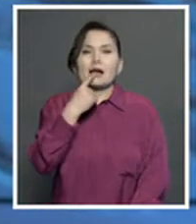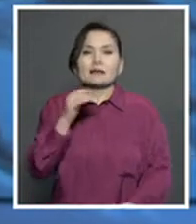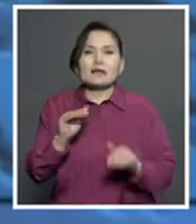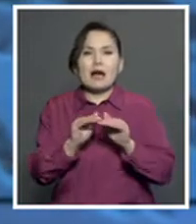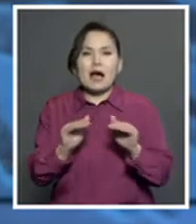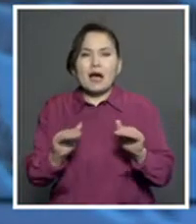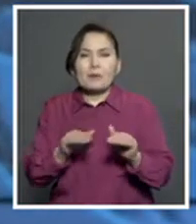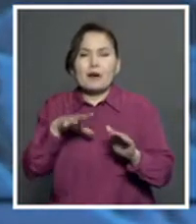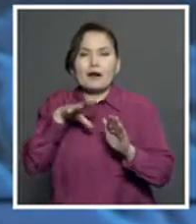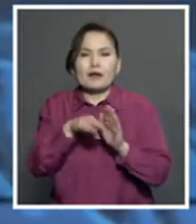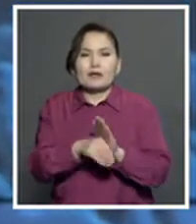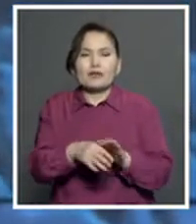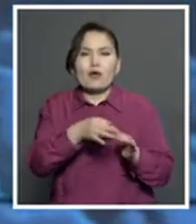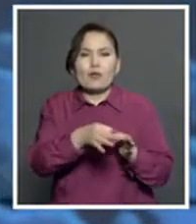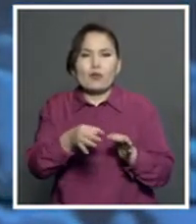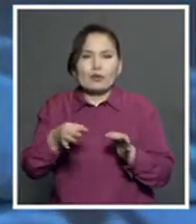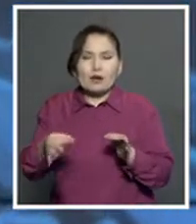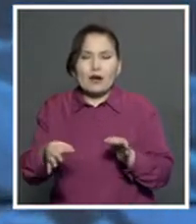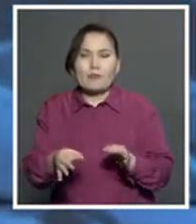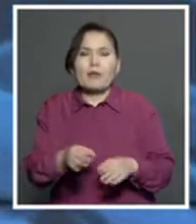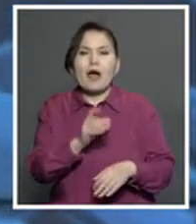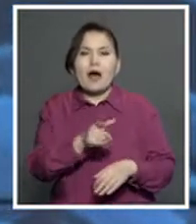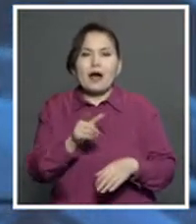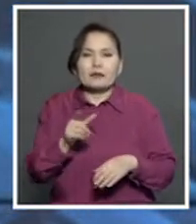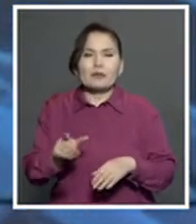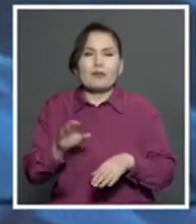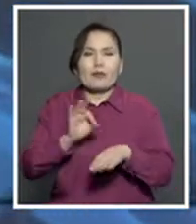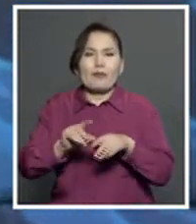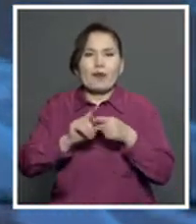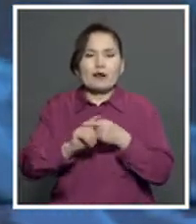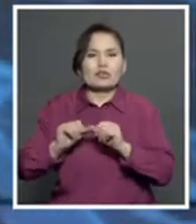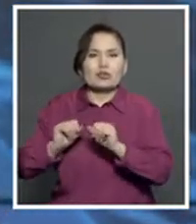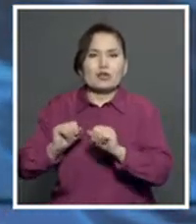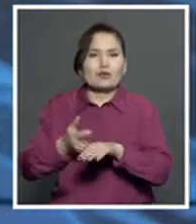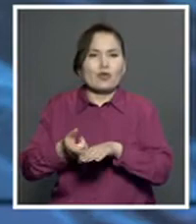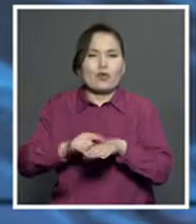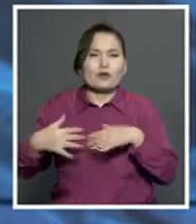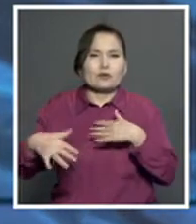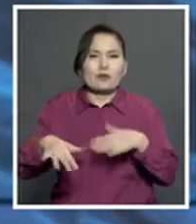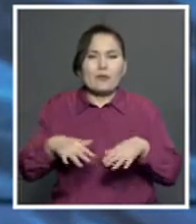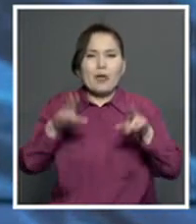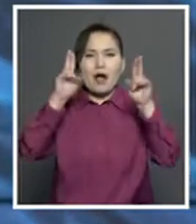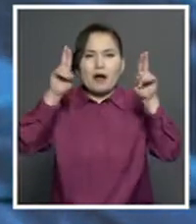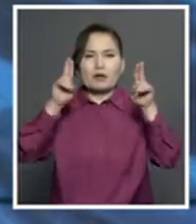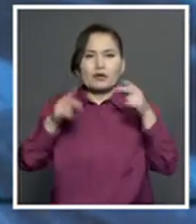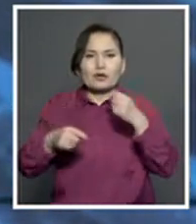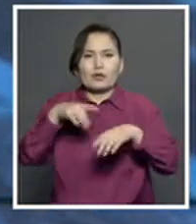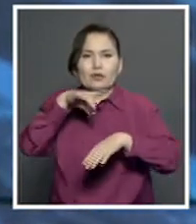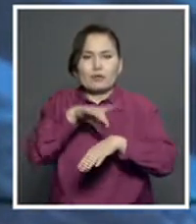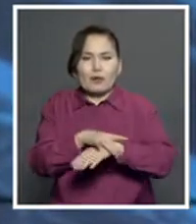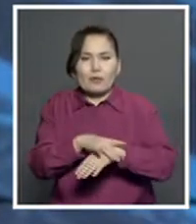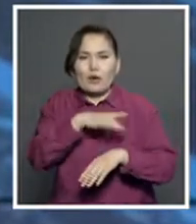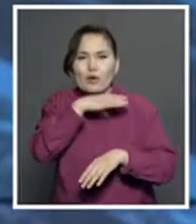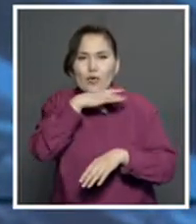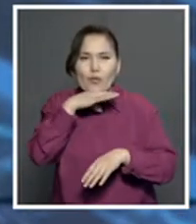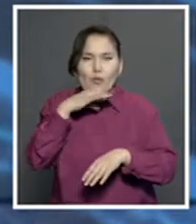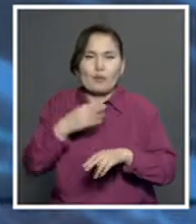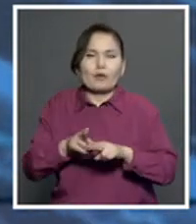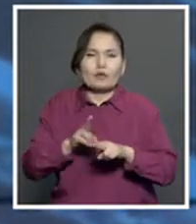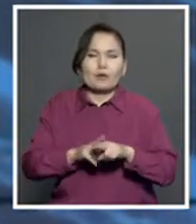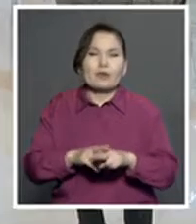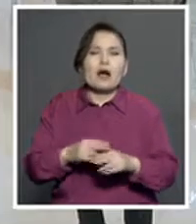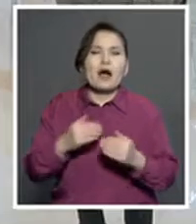Жасыл аймаққа енген өңірлерде мобильді топтардың белсенділігі төмен. Салдарынан тұрғындар карантиндік талаптарды ұмытқан. Тіпті коронавирус қауіпсіз,